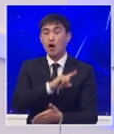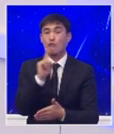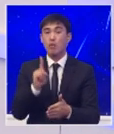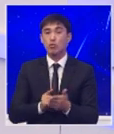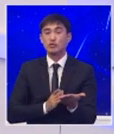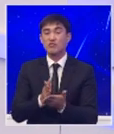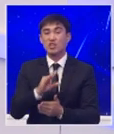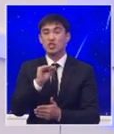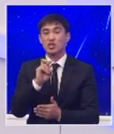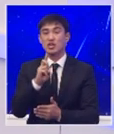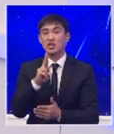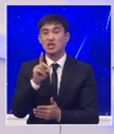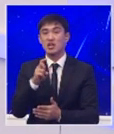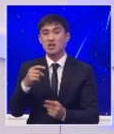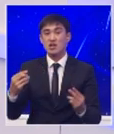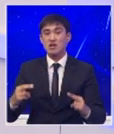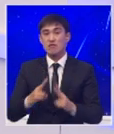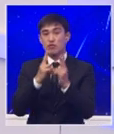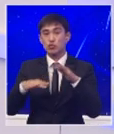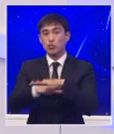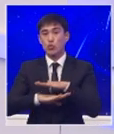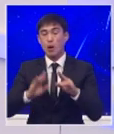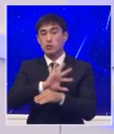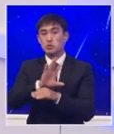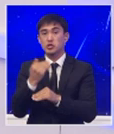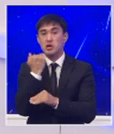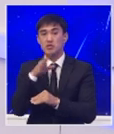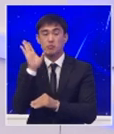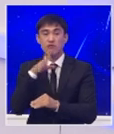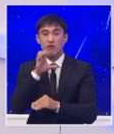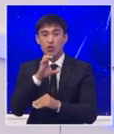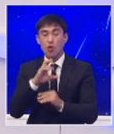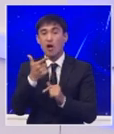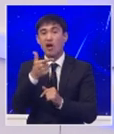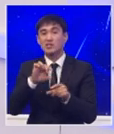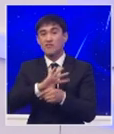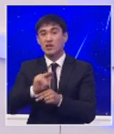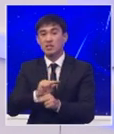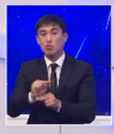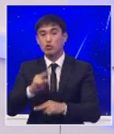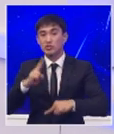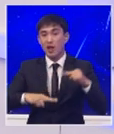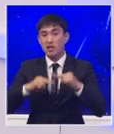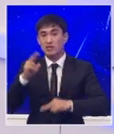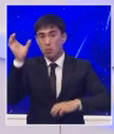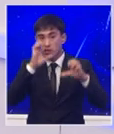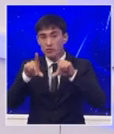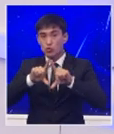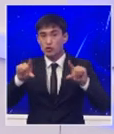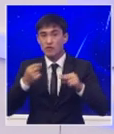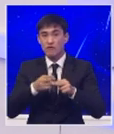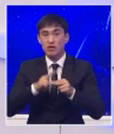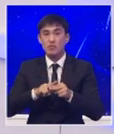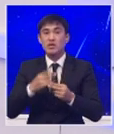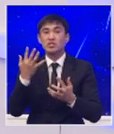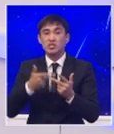Вопросы сферы ЖКХ, инфраструктуры, обеспечения качественной питьевой водой, газификация, ремонт и строительство образовательных учреждений,